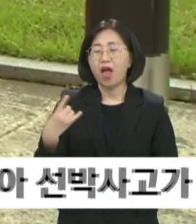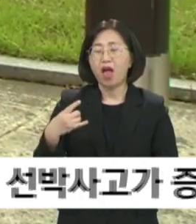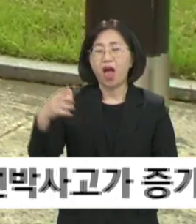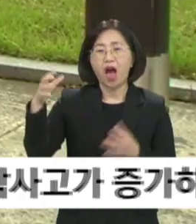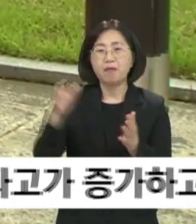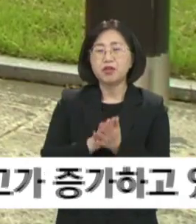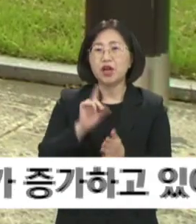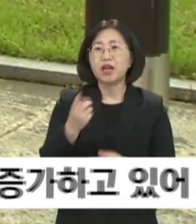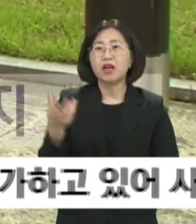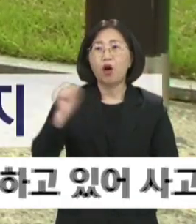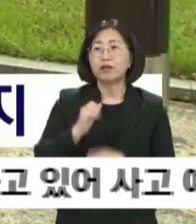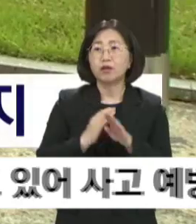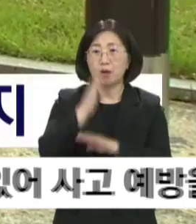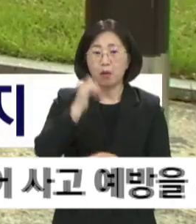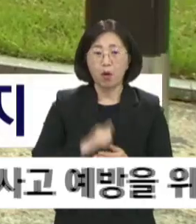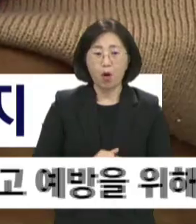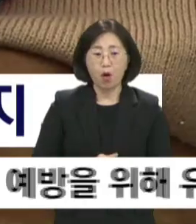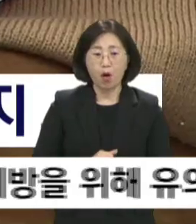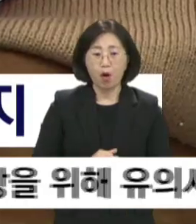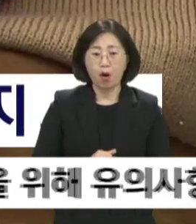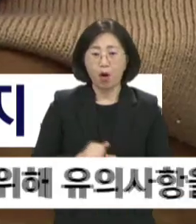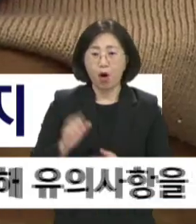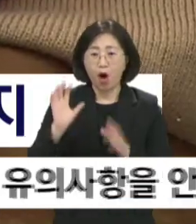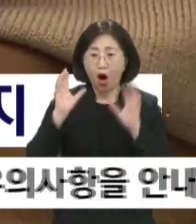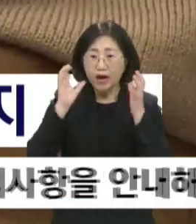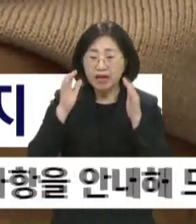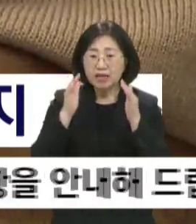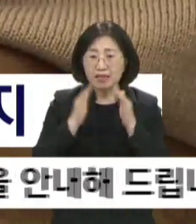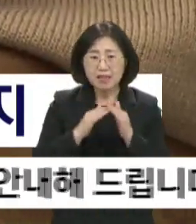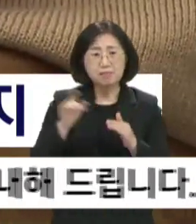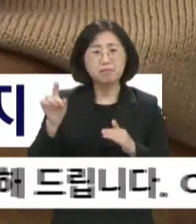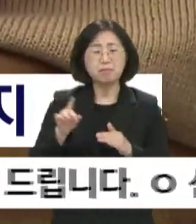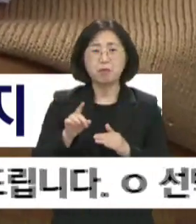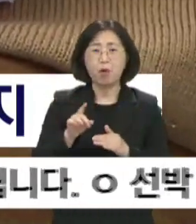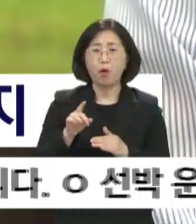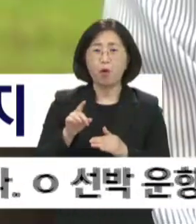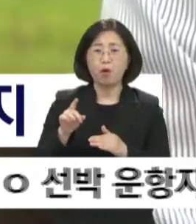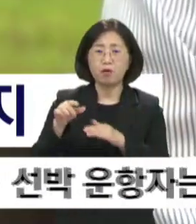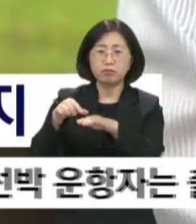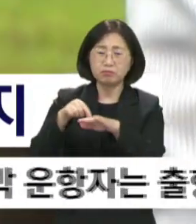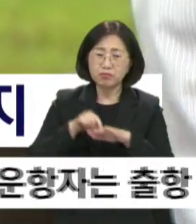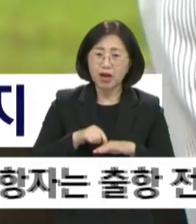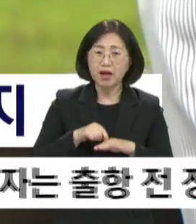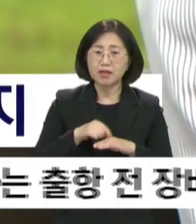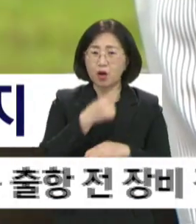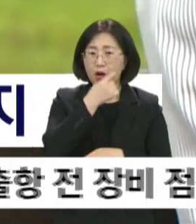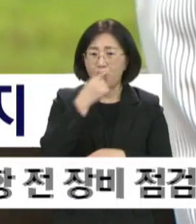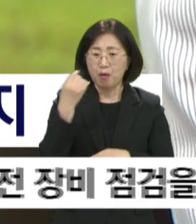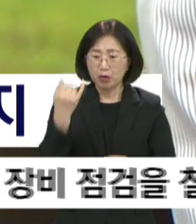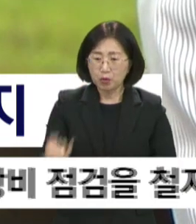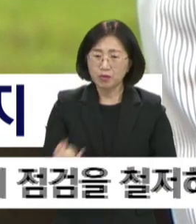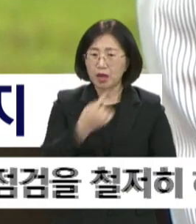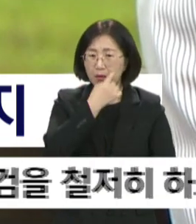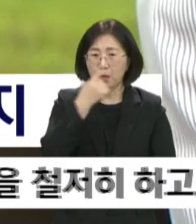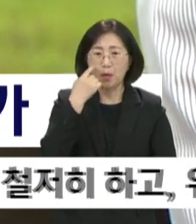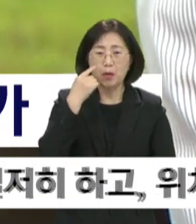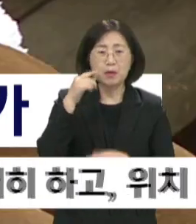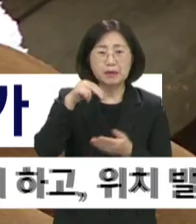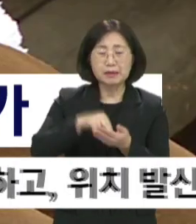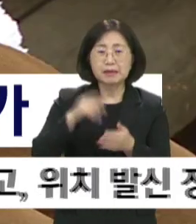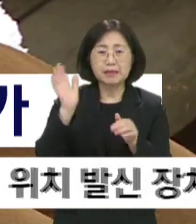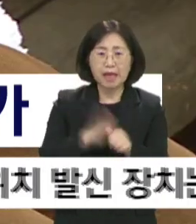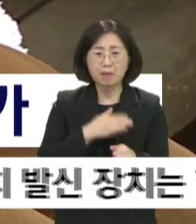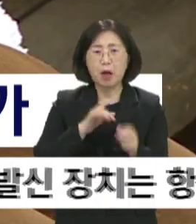어린이집을 인수하는데 돈이 필요하다, 여동생의 보증이 잘못됐다는 등 이유도 다양했습니다. 심지어 사금융 대출